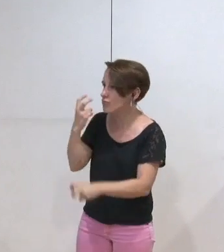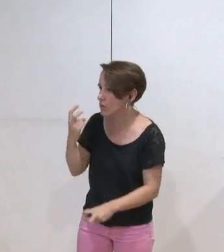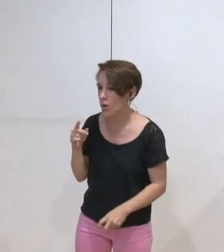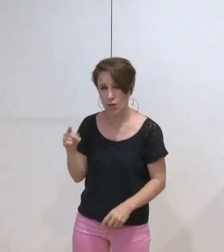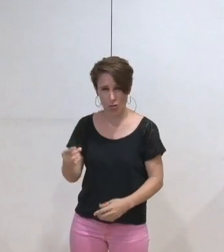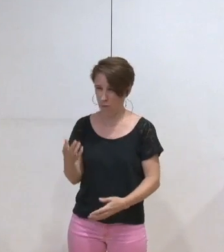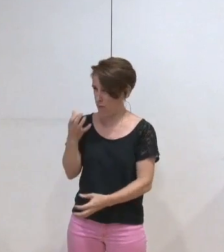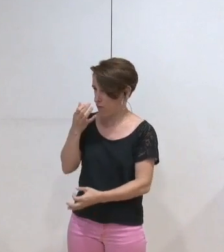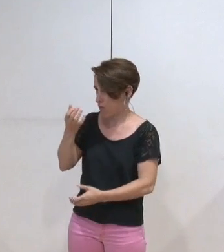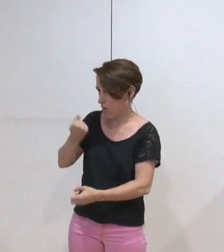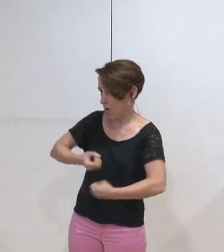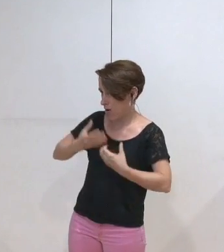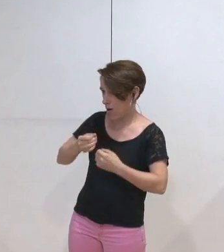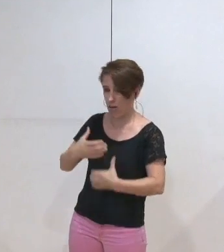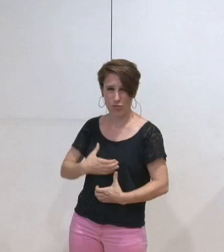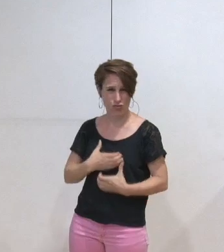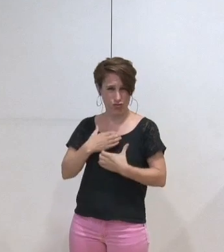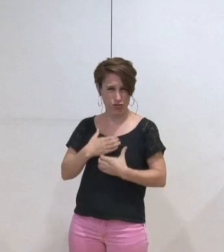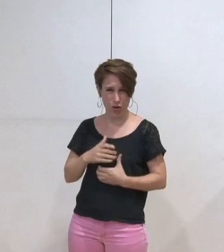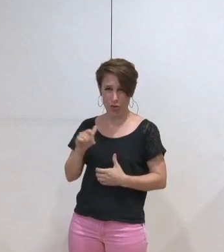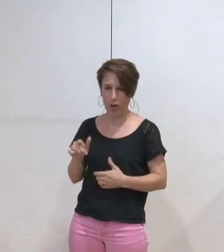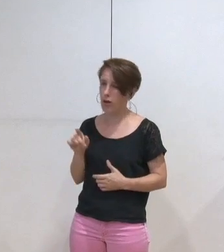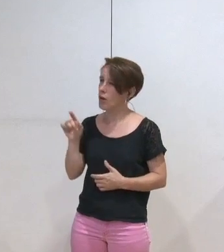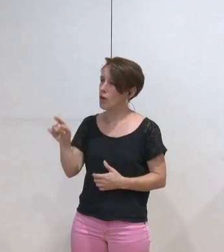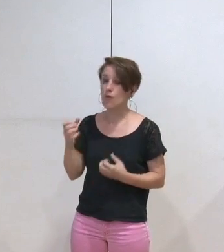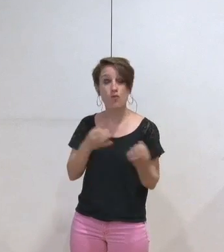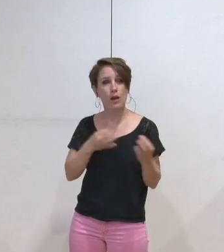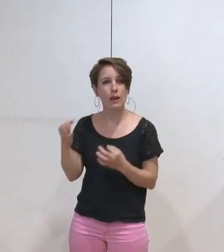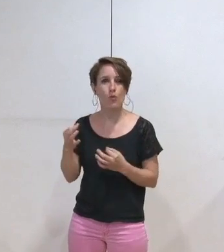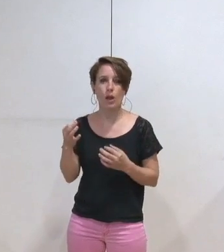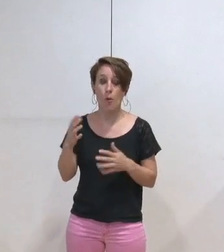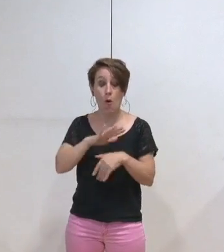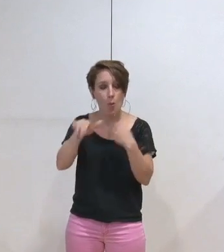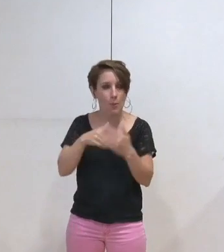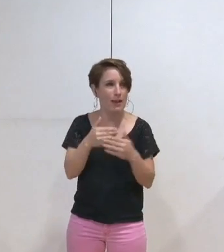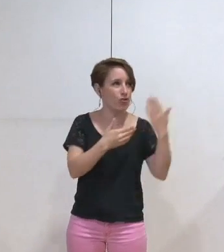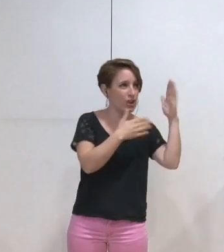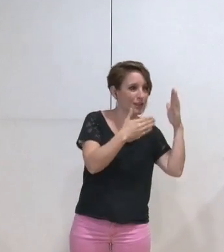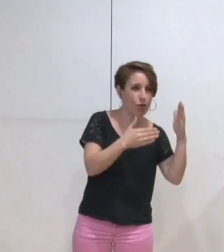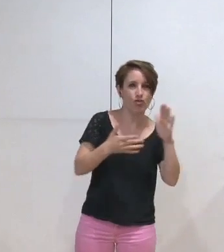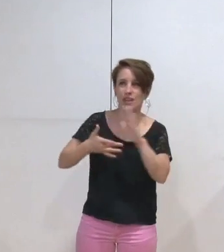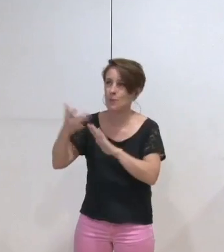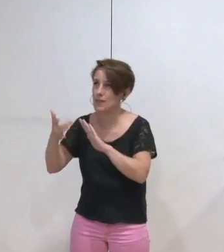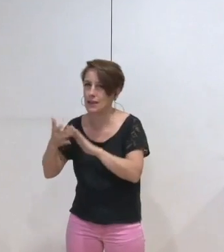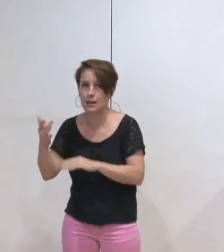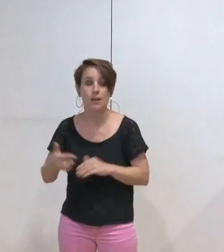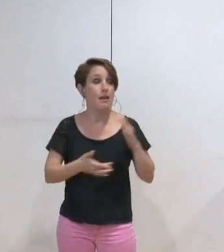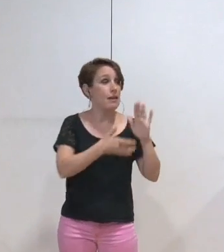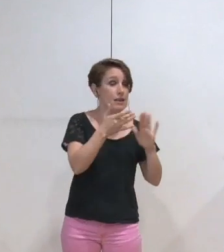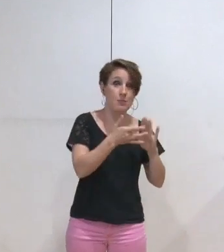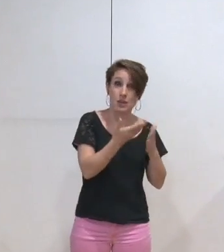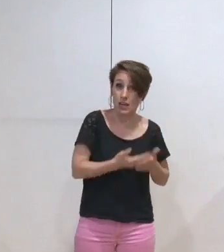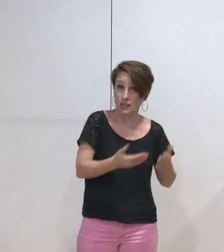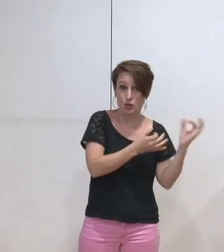on constate systématiquement que vous assimilez de manière abusive étranger et immigrés immigrés en situation régulière ou non et